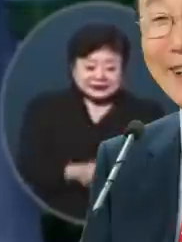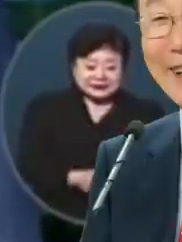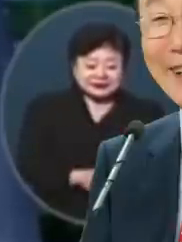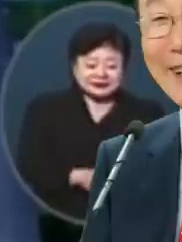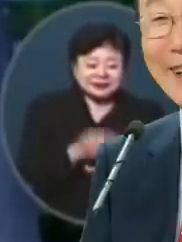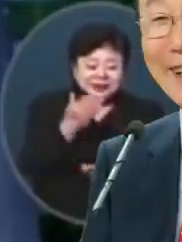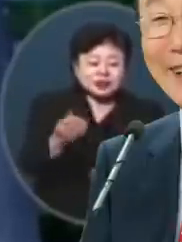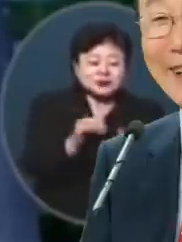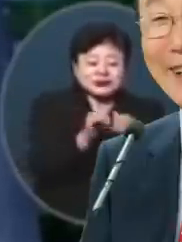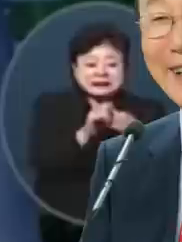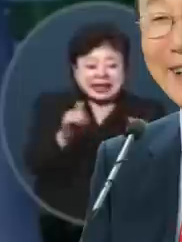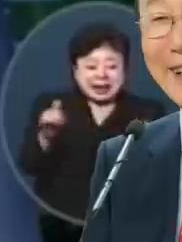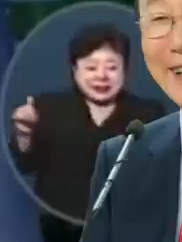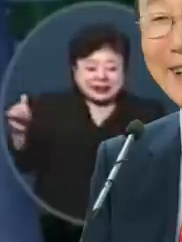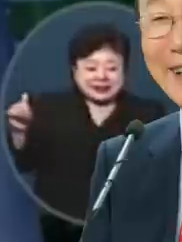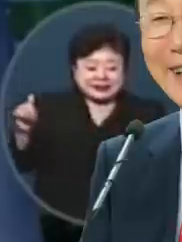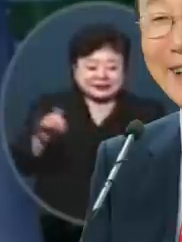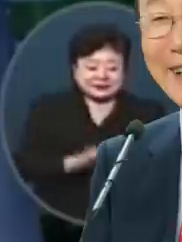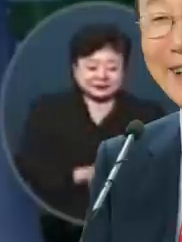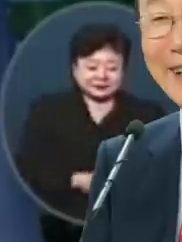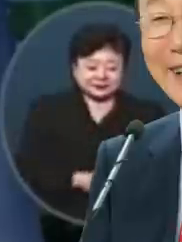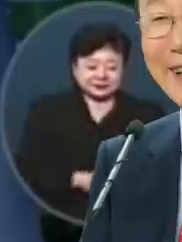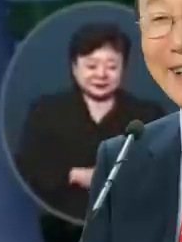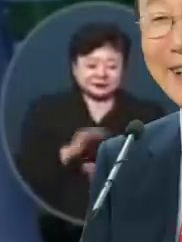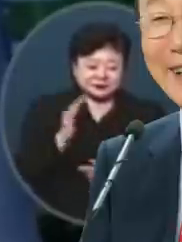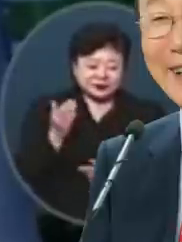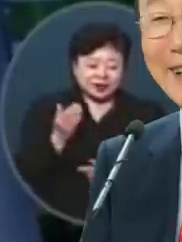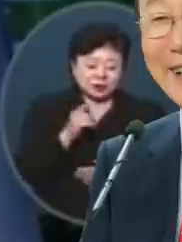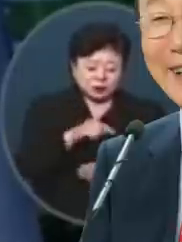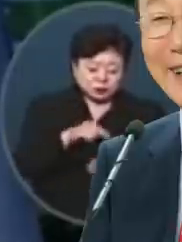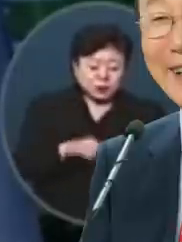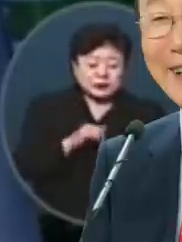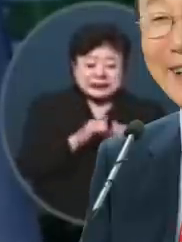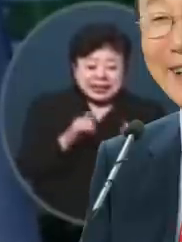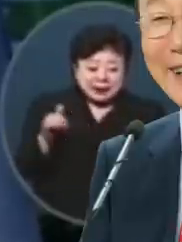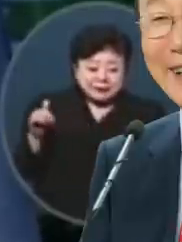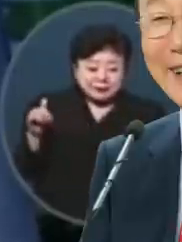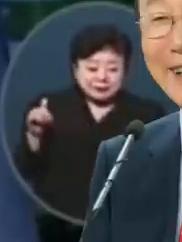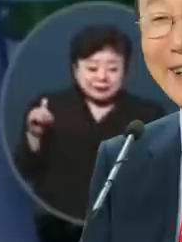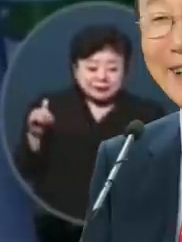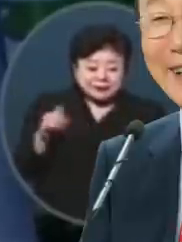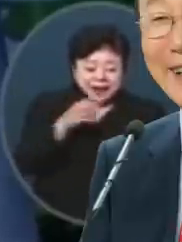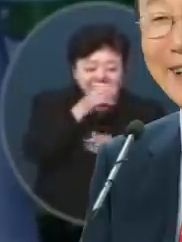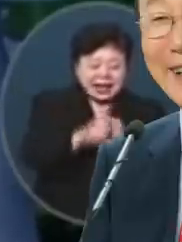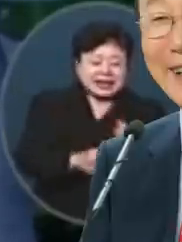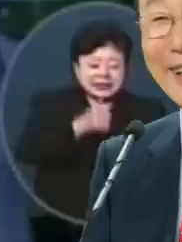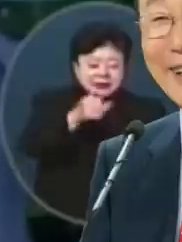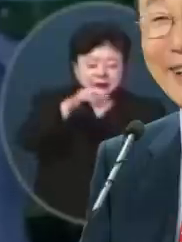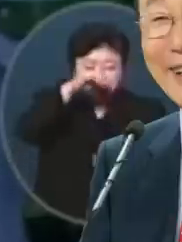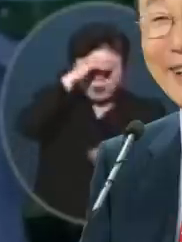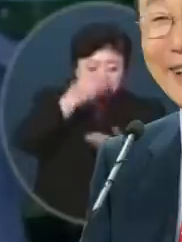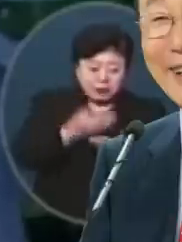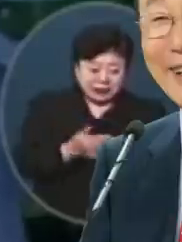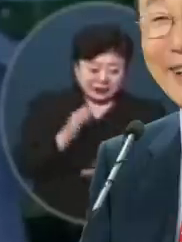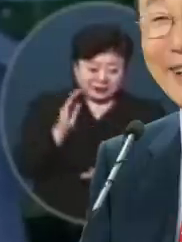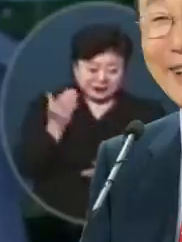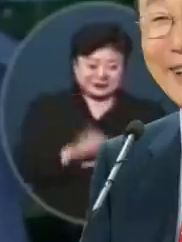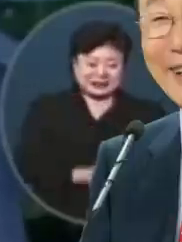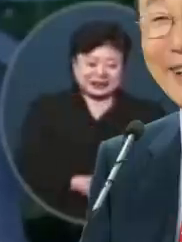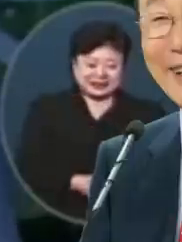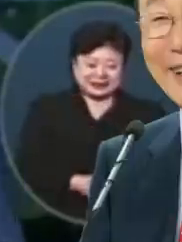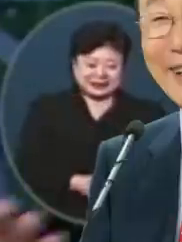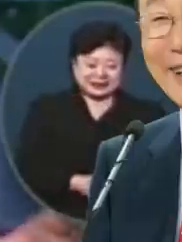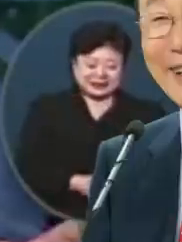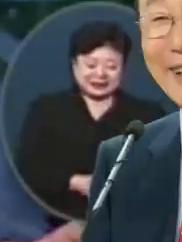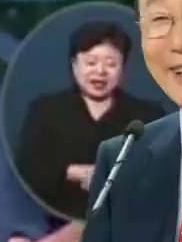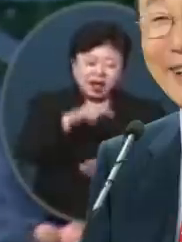여러분 사람이, 내 속 사람은 하나님을 닮았으면 좋겠습니다.